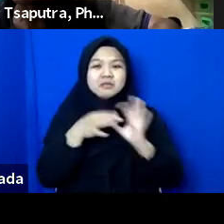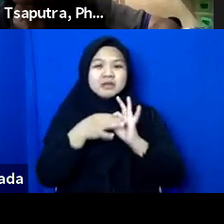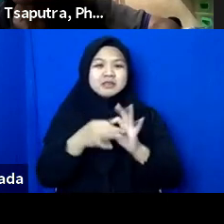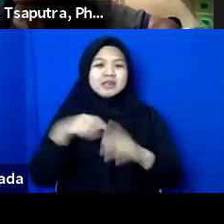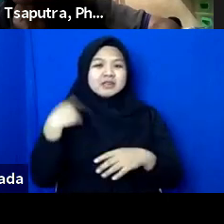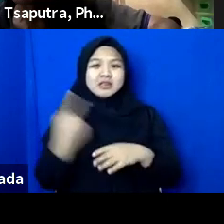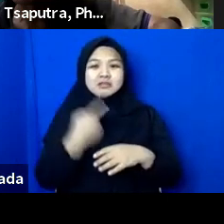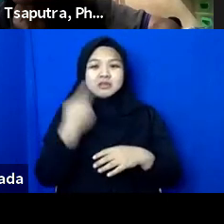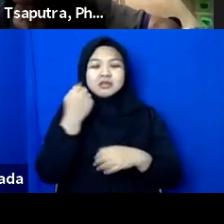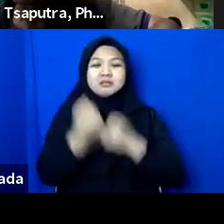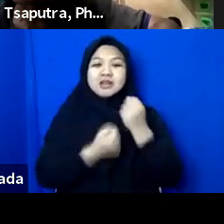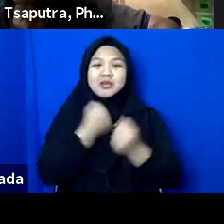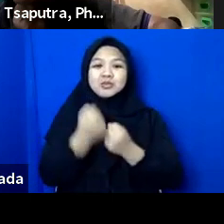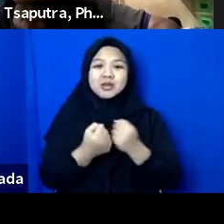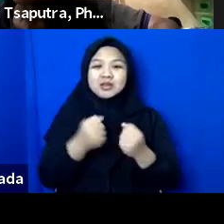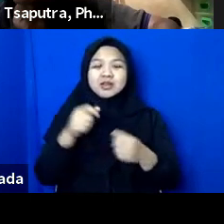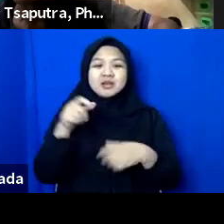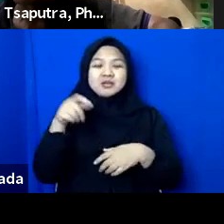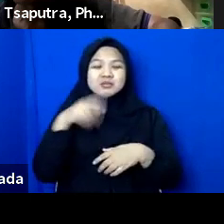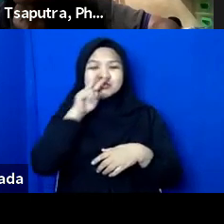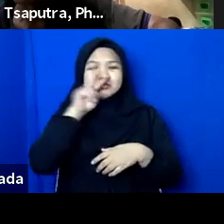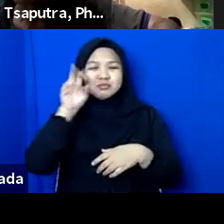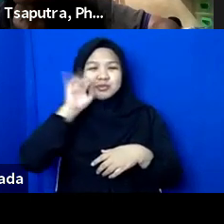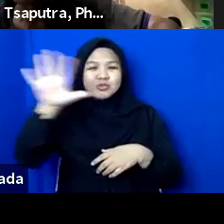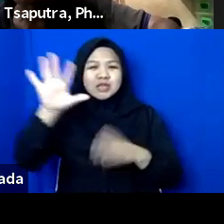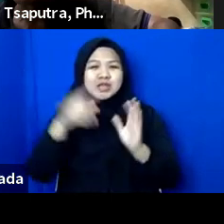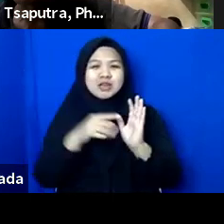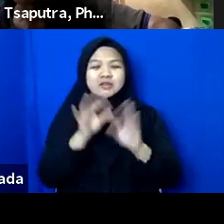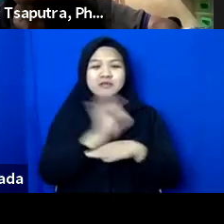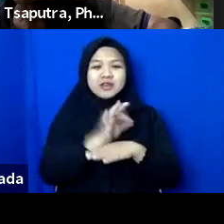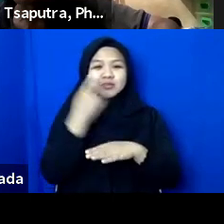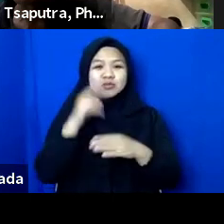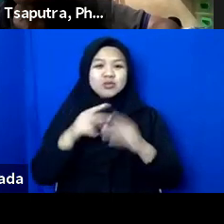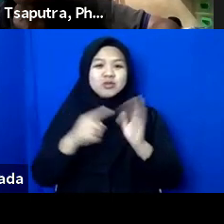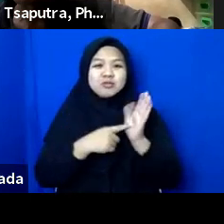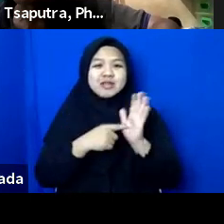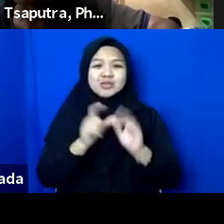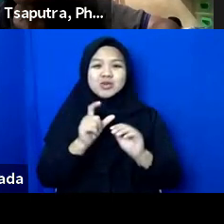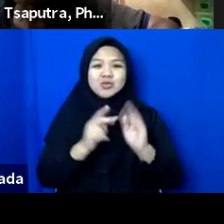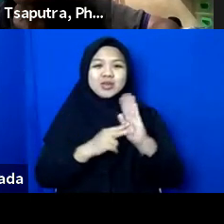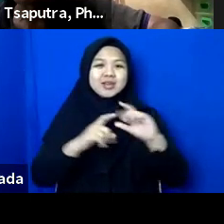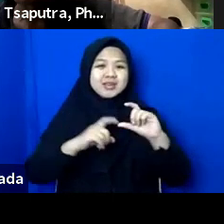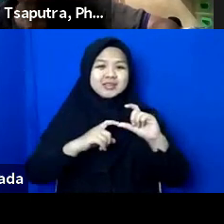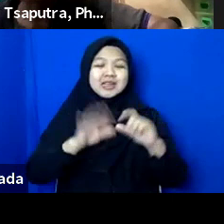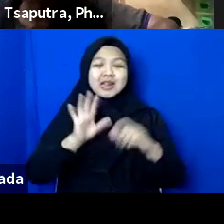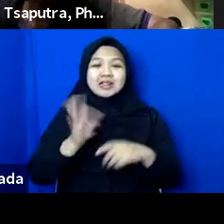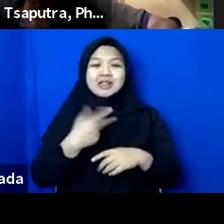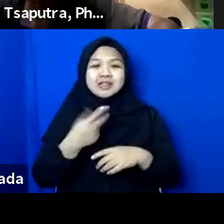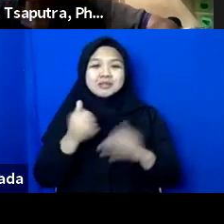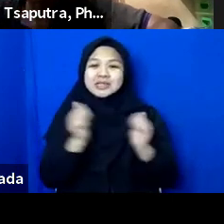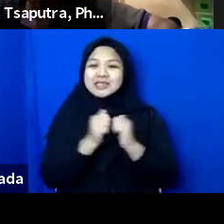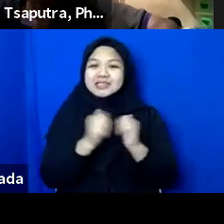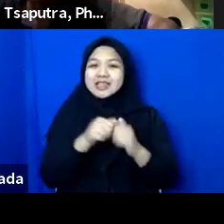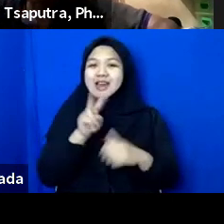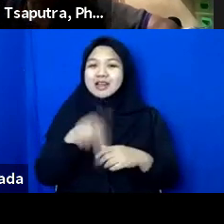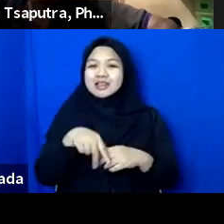kami melakukan apa pemutaran film untuk mahasiswa paunch nanti kita bisa Janjian